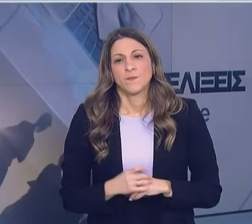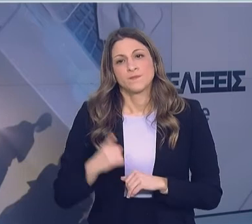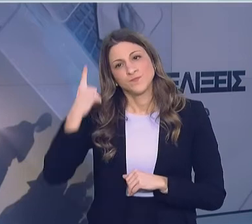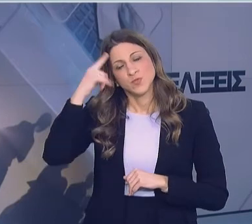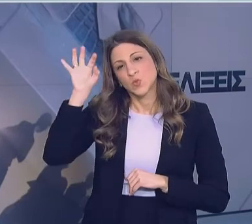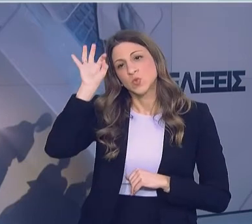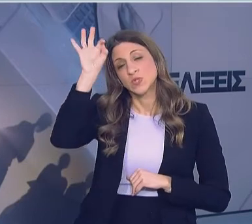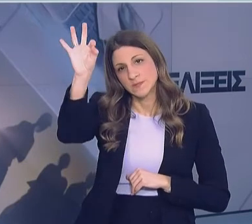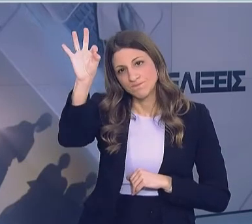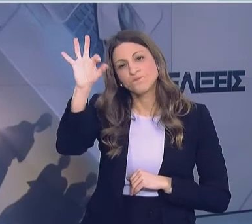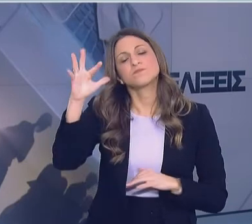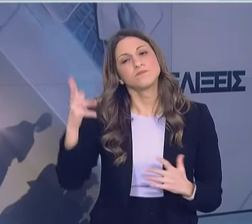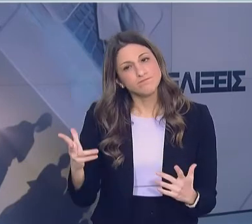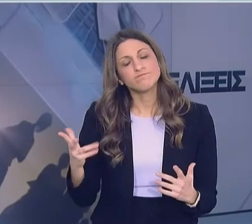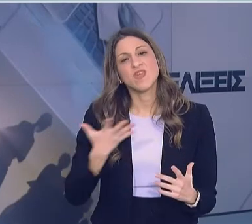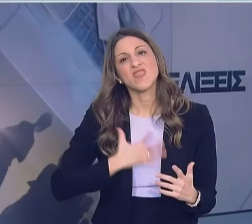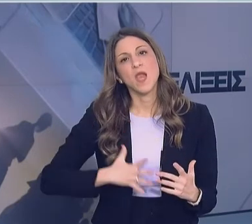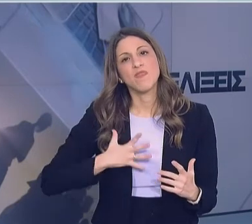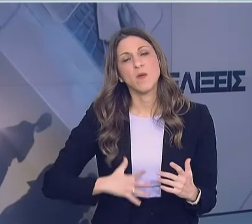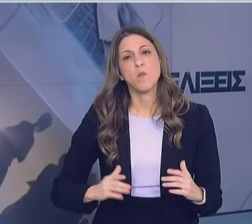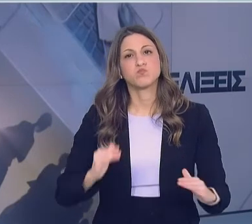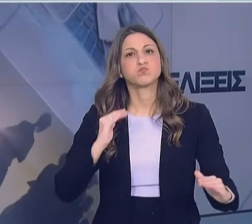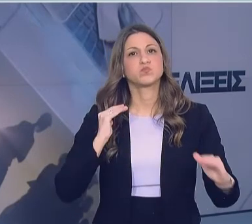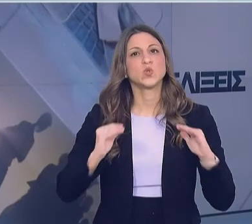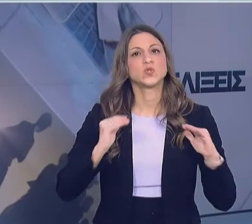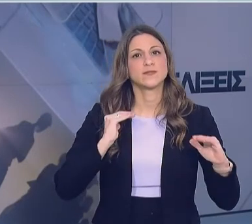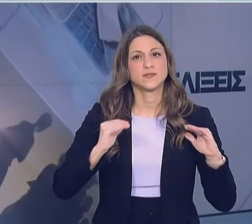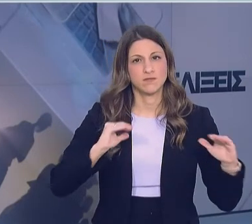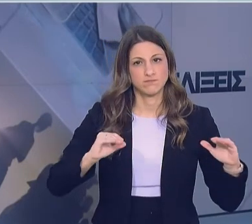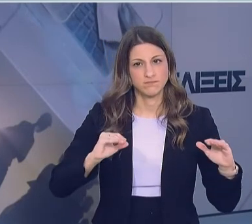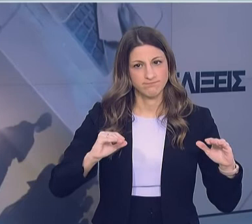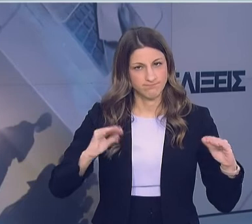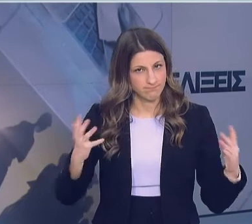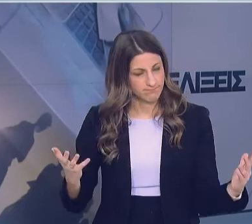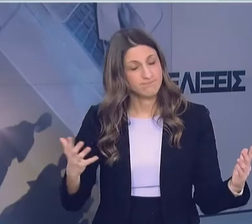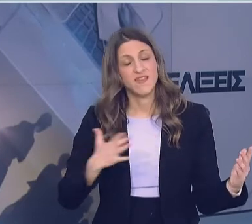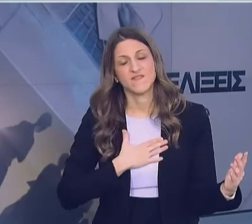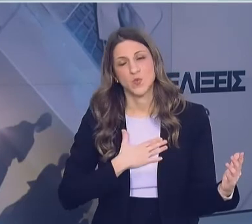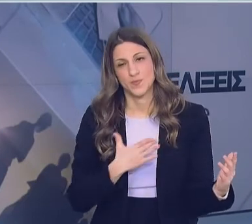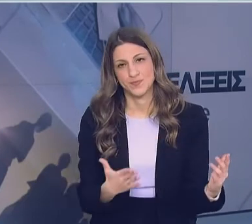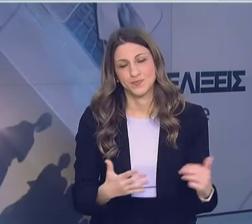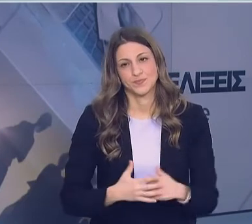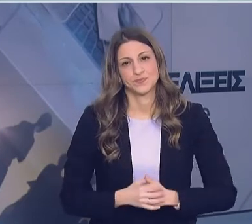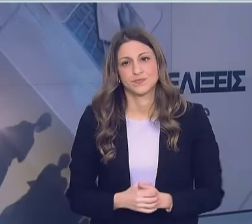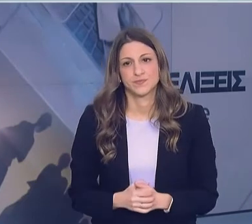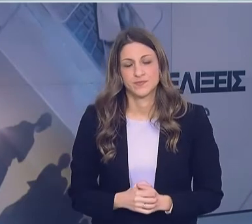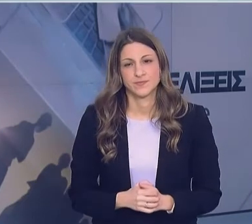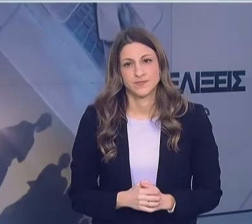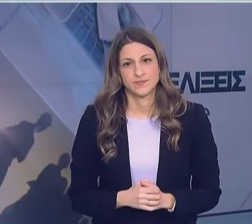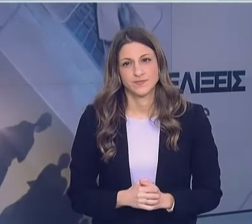η πλήρη στήριση του υγειονομικού φραγμού που έχουμε εφαρμόσει σε όσες δομές τον έχουμε εφαρμόσει. Σας ευχαριστώ.